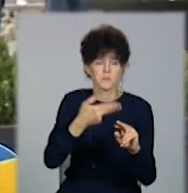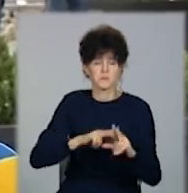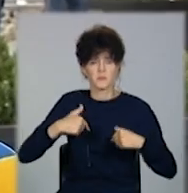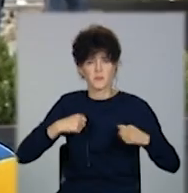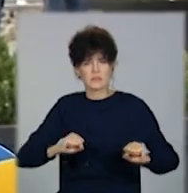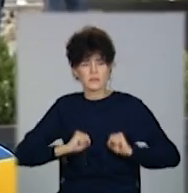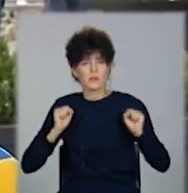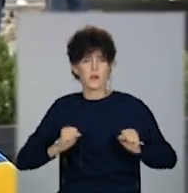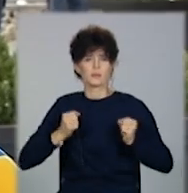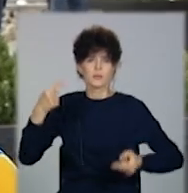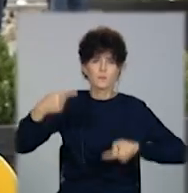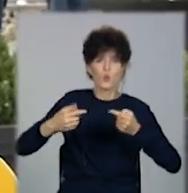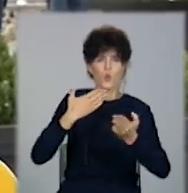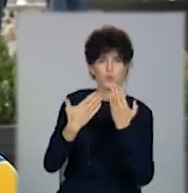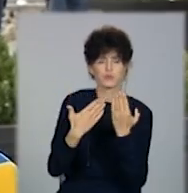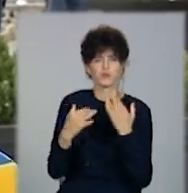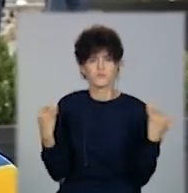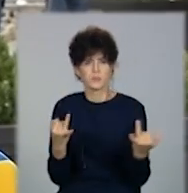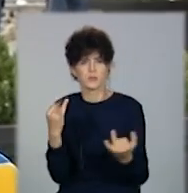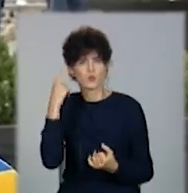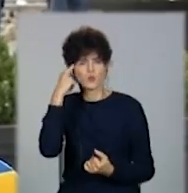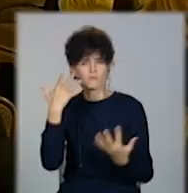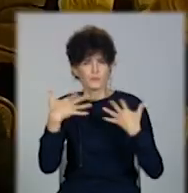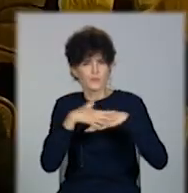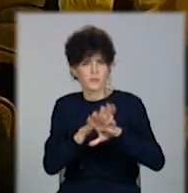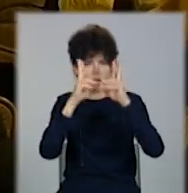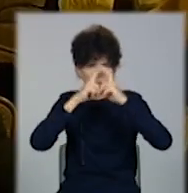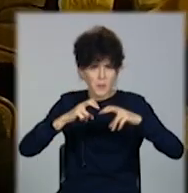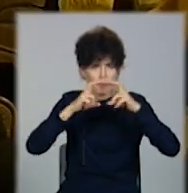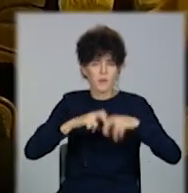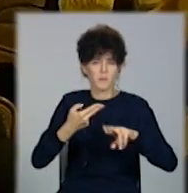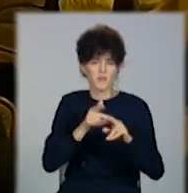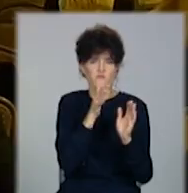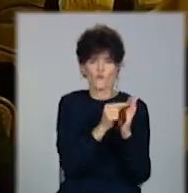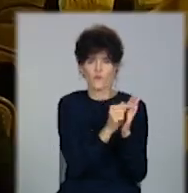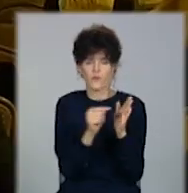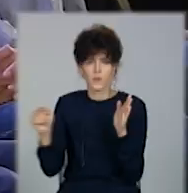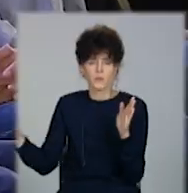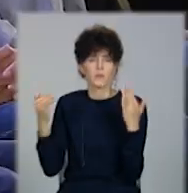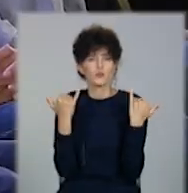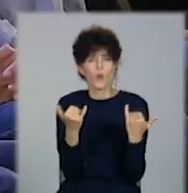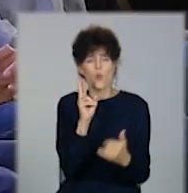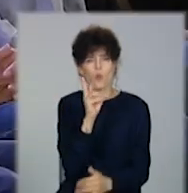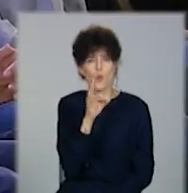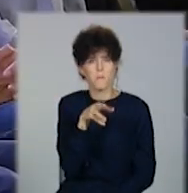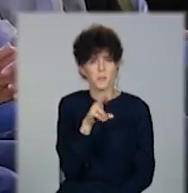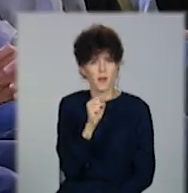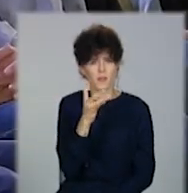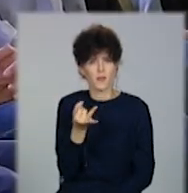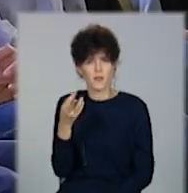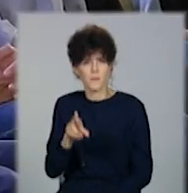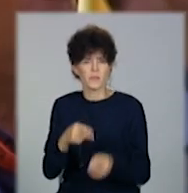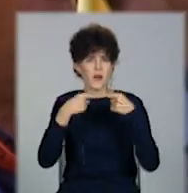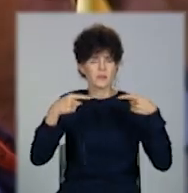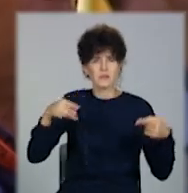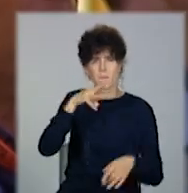дискуссию, которая вот на протяжении двух дней была, именно держать в этом русле. Протягом цього часу власники компаній та топ-менеджери ділилися досвідом